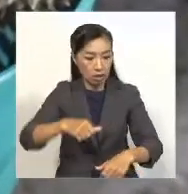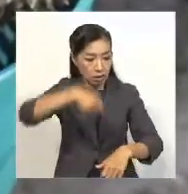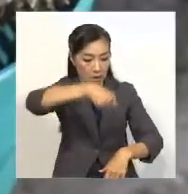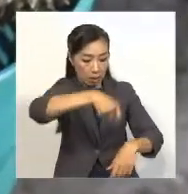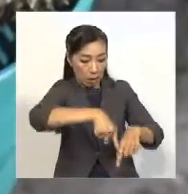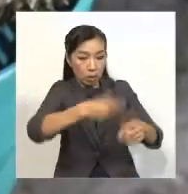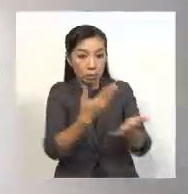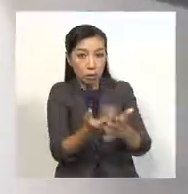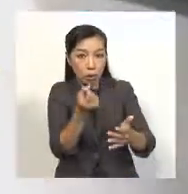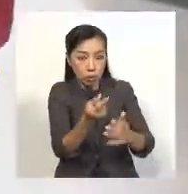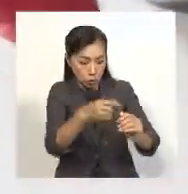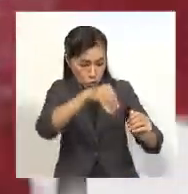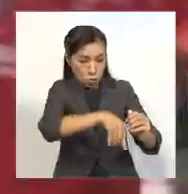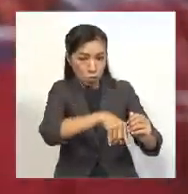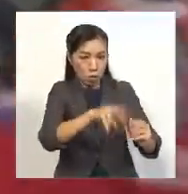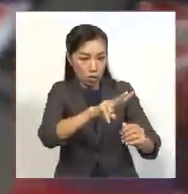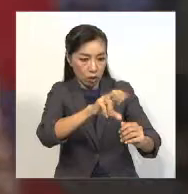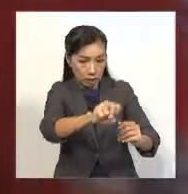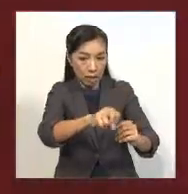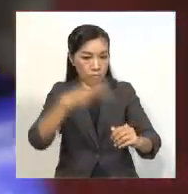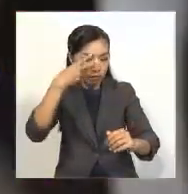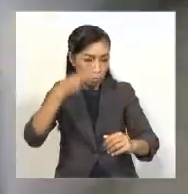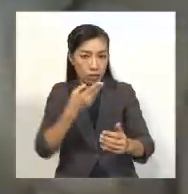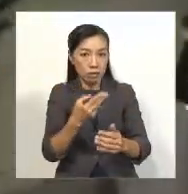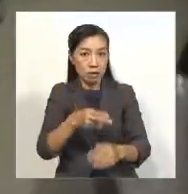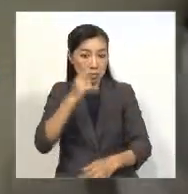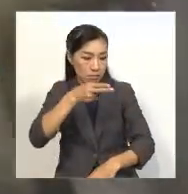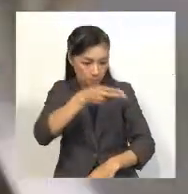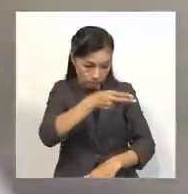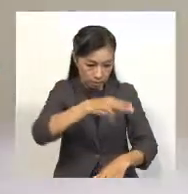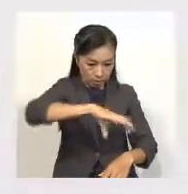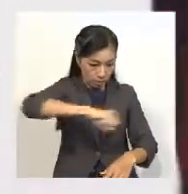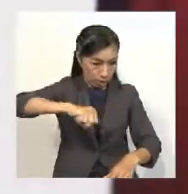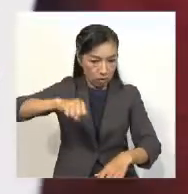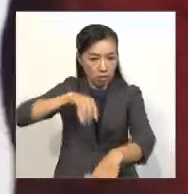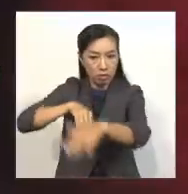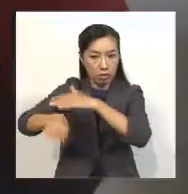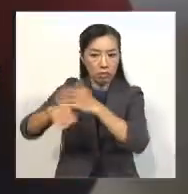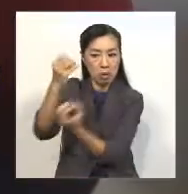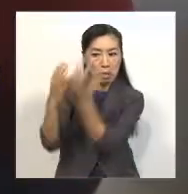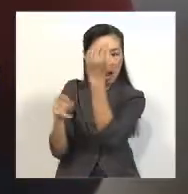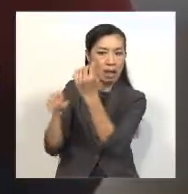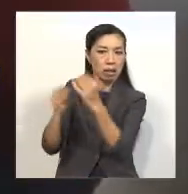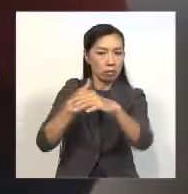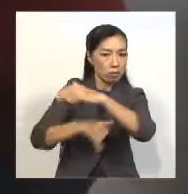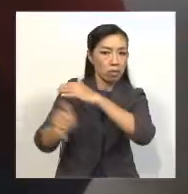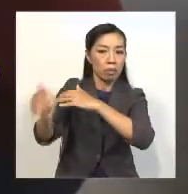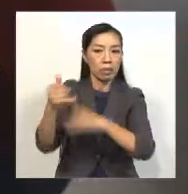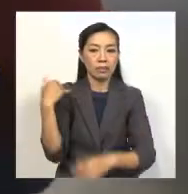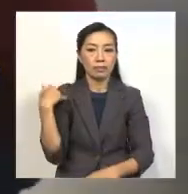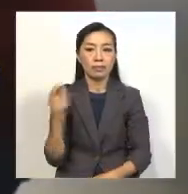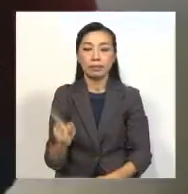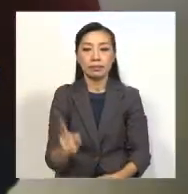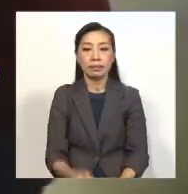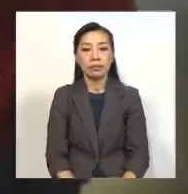ที่มีเงินสดอยู่กว่า 200,000 บาทก็คนร้ายก็ชิงไปแล้วก็หลบหนีไปทางป่าด้านหลังขณะ